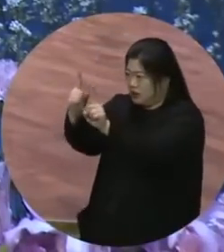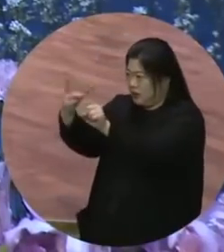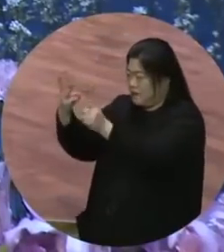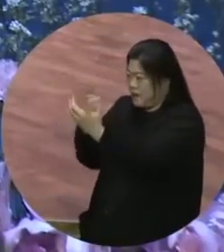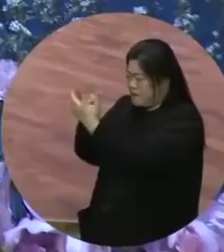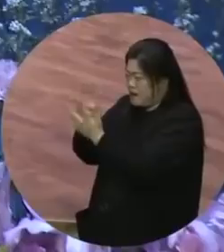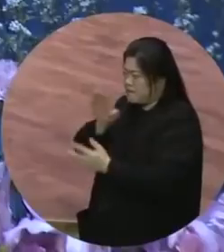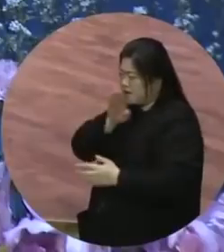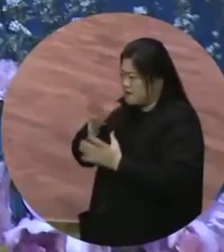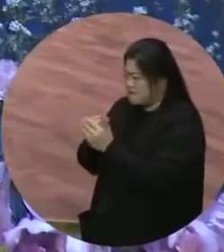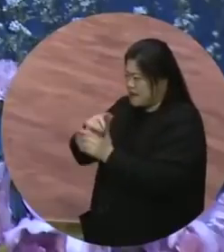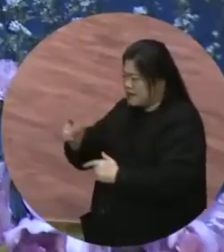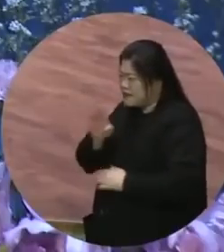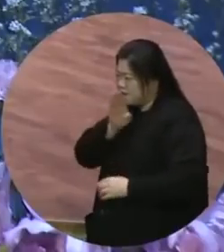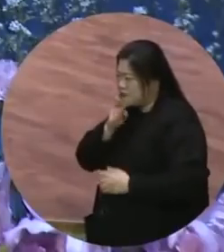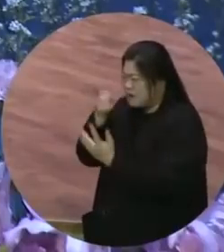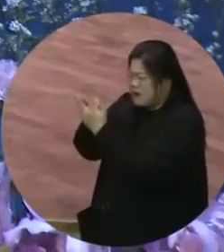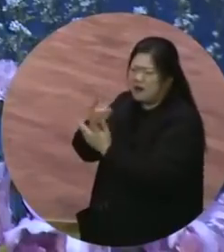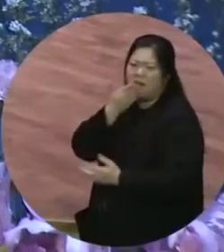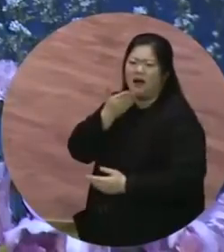사람은 심플 라이프.